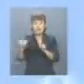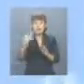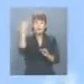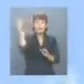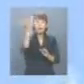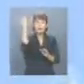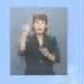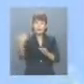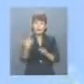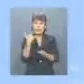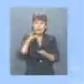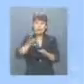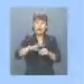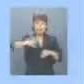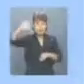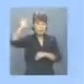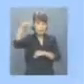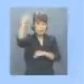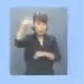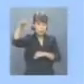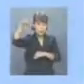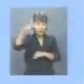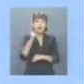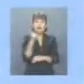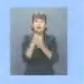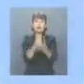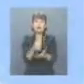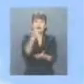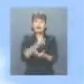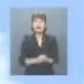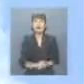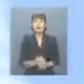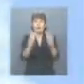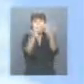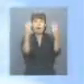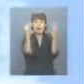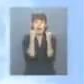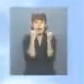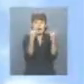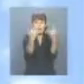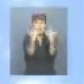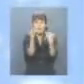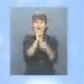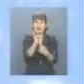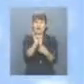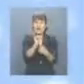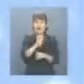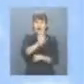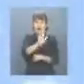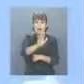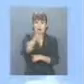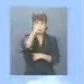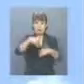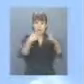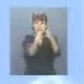ยอาจจะเปิดพัดลมเพดานเพื่อช่วยระบายอากาศก็ได้นะคะแต่ว่าห้ามเปิดเครื่องปรับอากาศเพราะว่าเชื้อต่างๆนั้นจะถูกดูดเข้าไปอยู่ในระบบปรับอากาศ